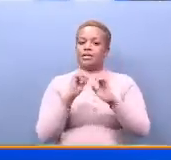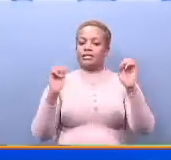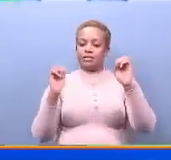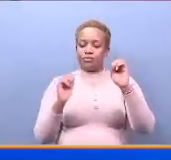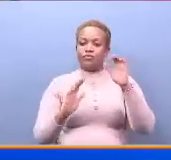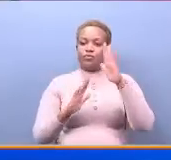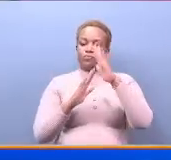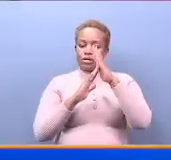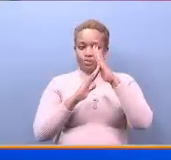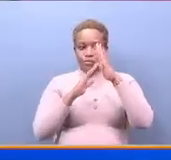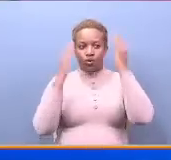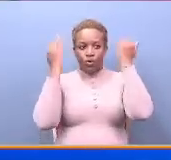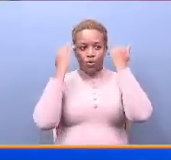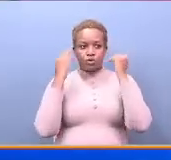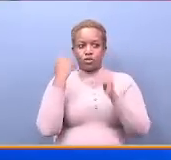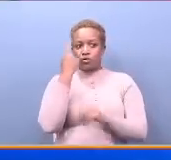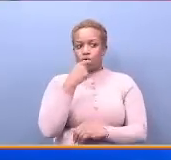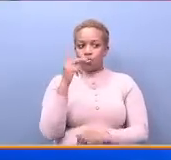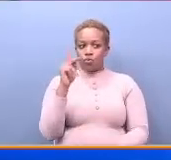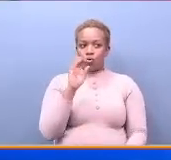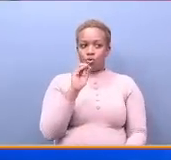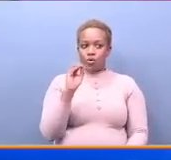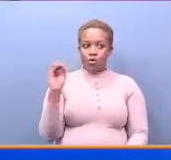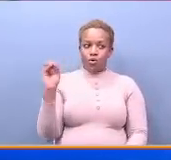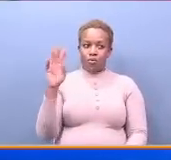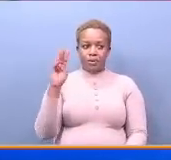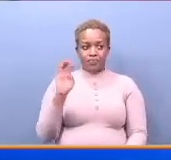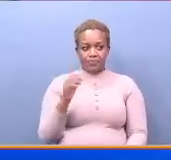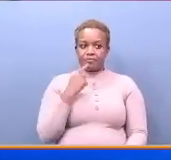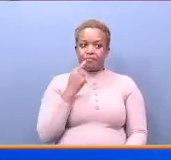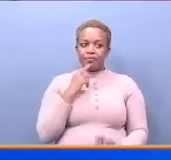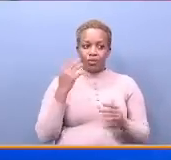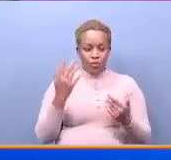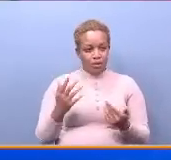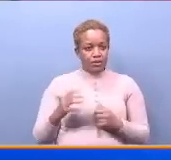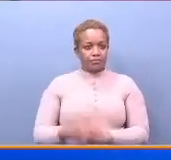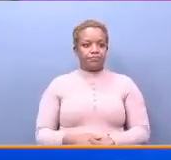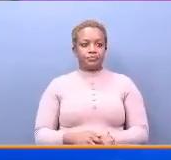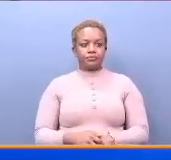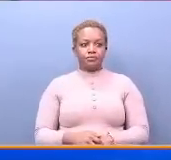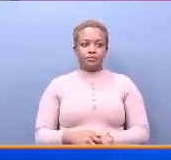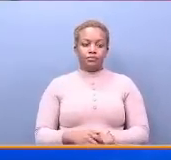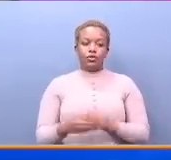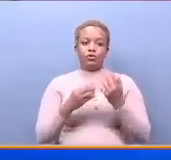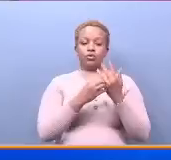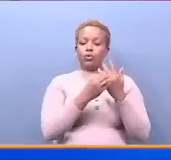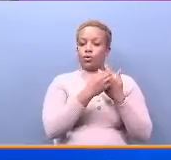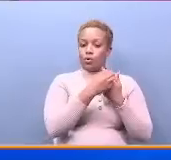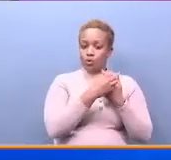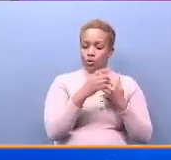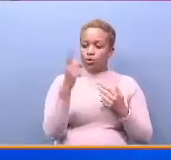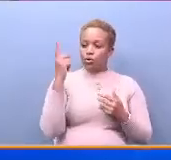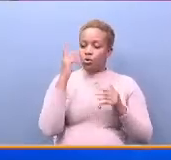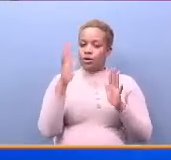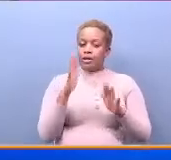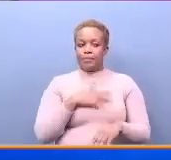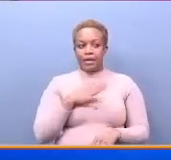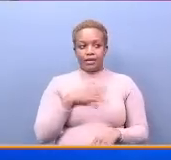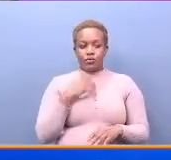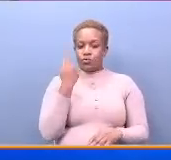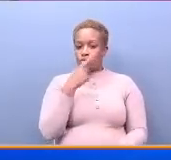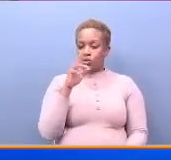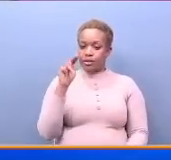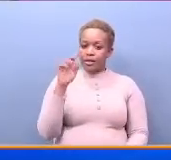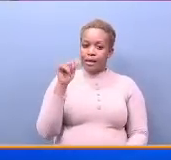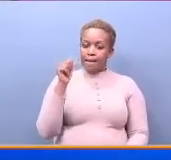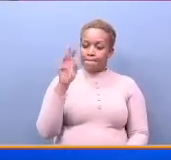Koome. Barua inasema hivi, na utandusu nisome. Mike Sonko, wakili wangu ni nyamu. Na